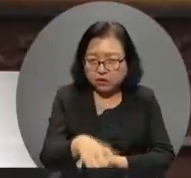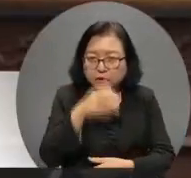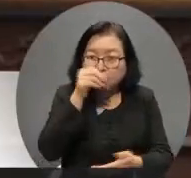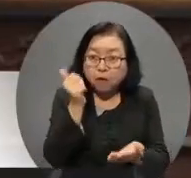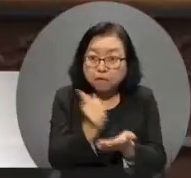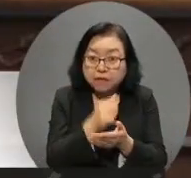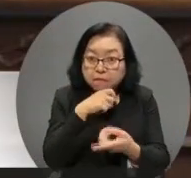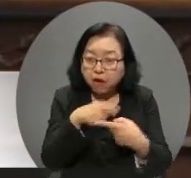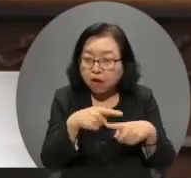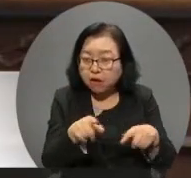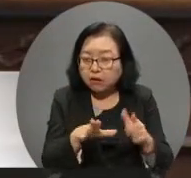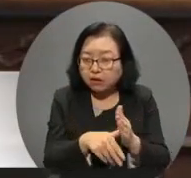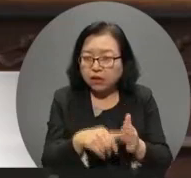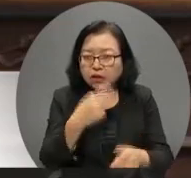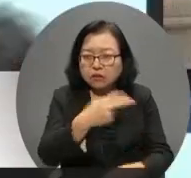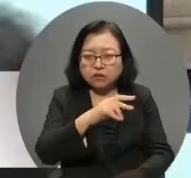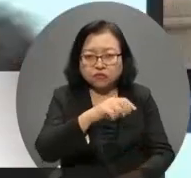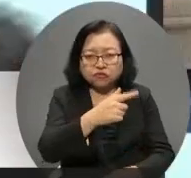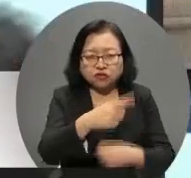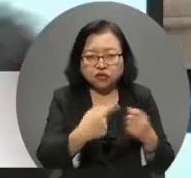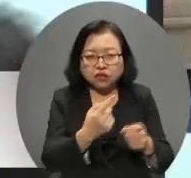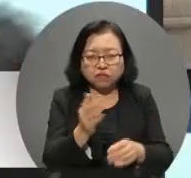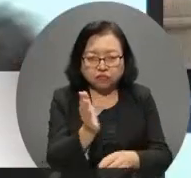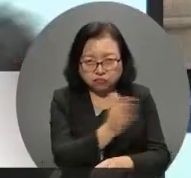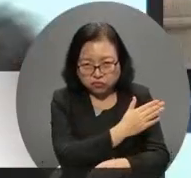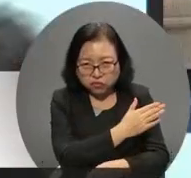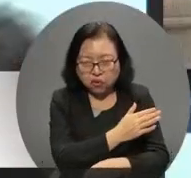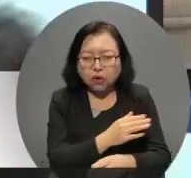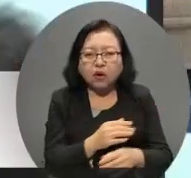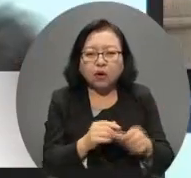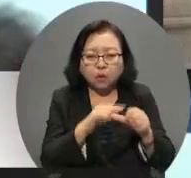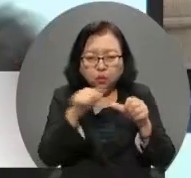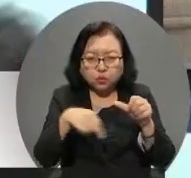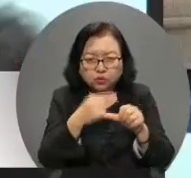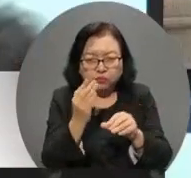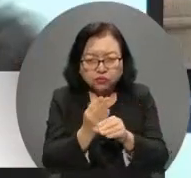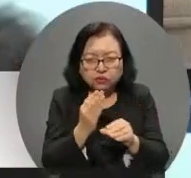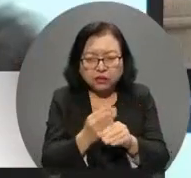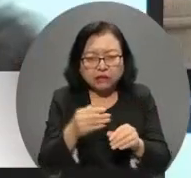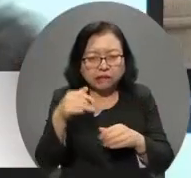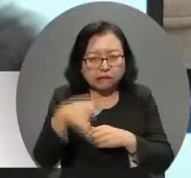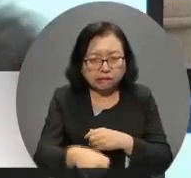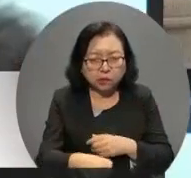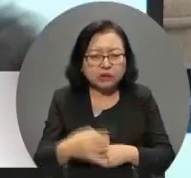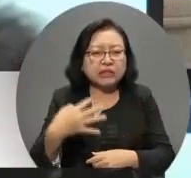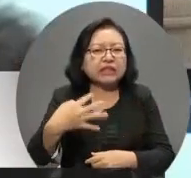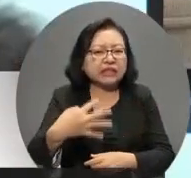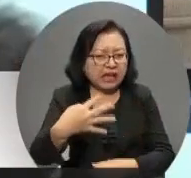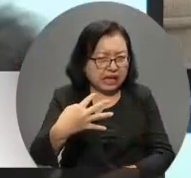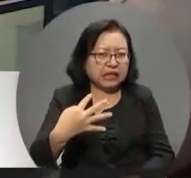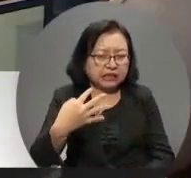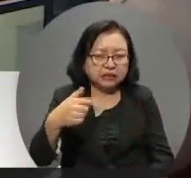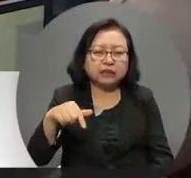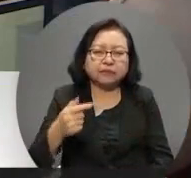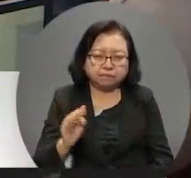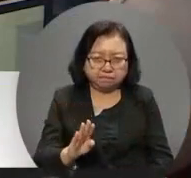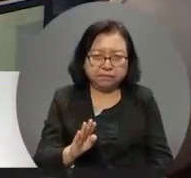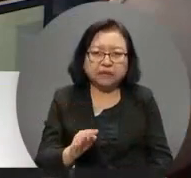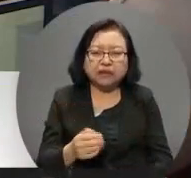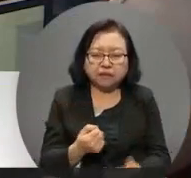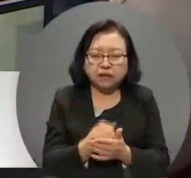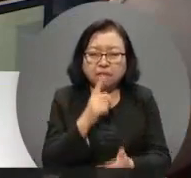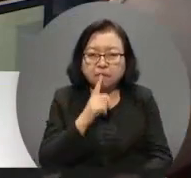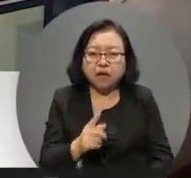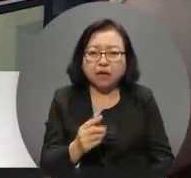평가에서 2016년부터 줄곧 5등급 중 하위인 4등급을 기록하고 있다며 이같이 지적했습니다. 특히